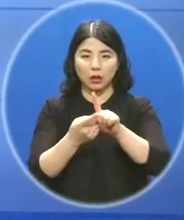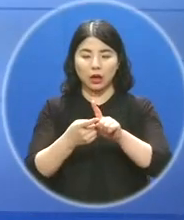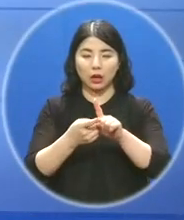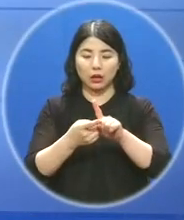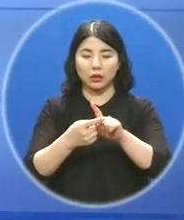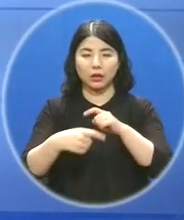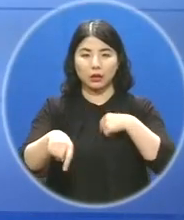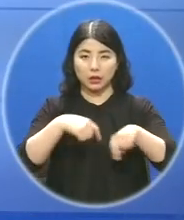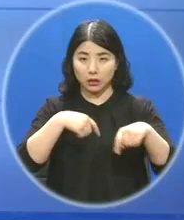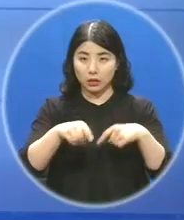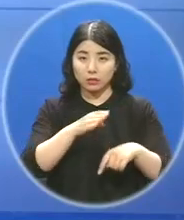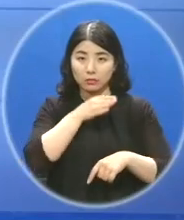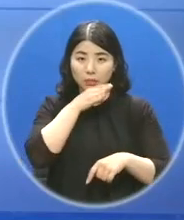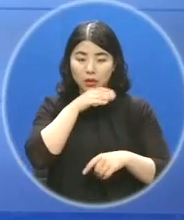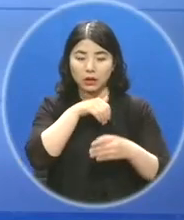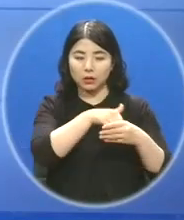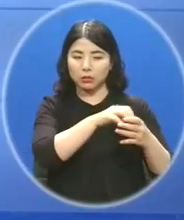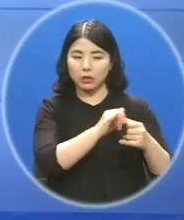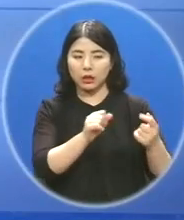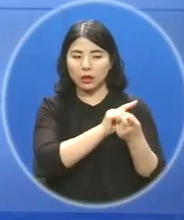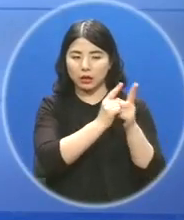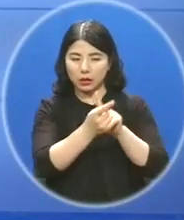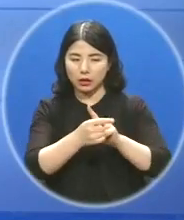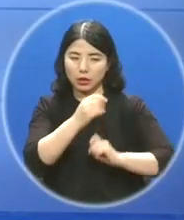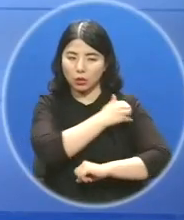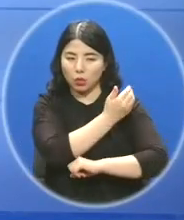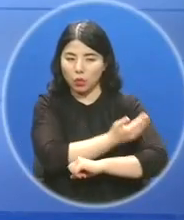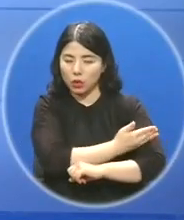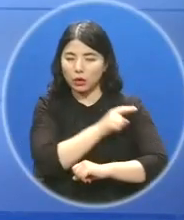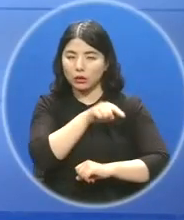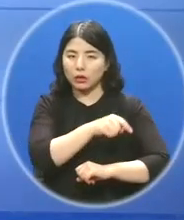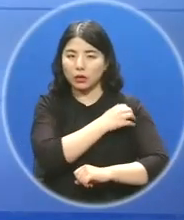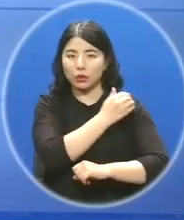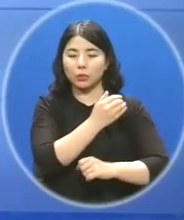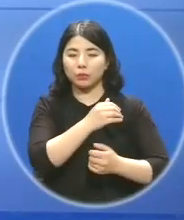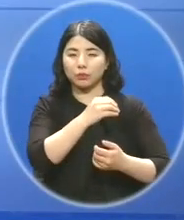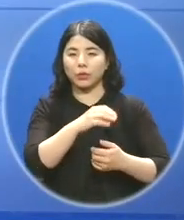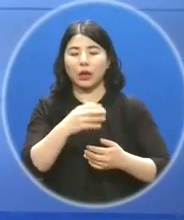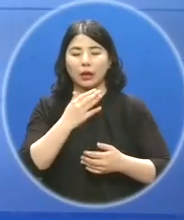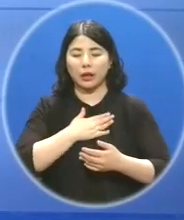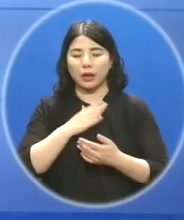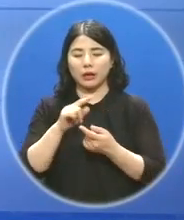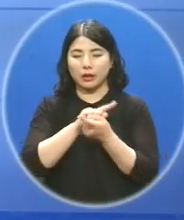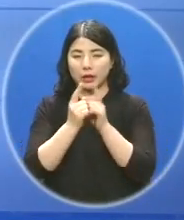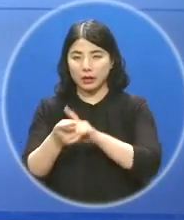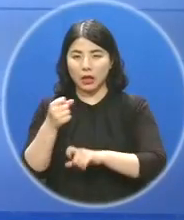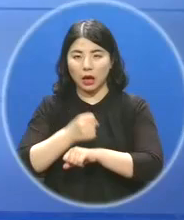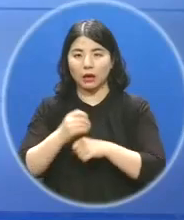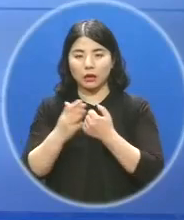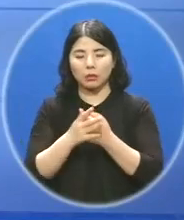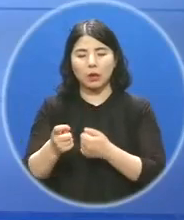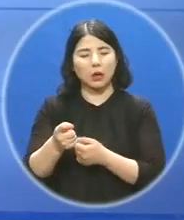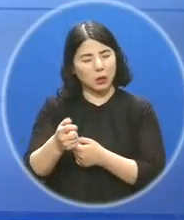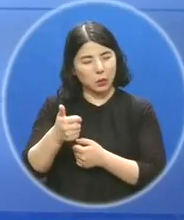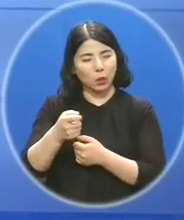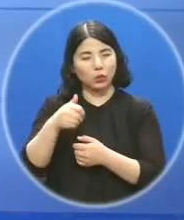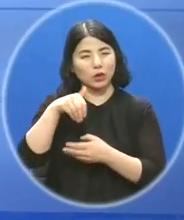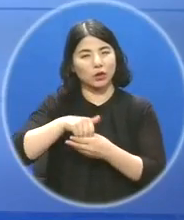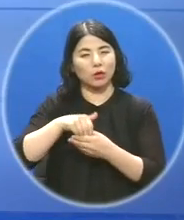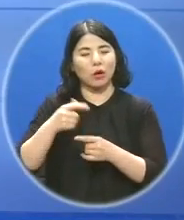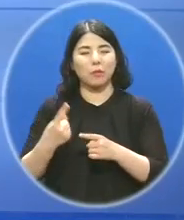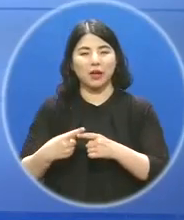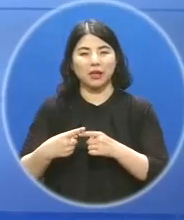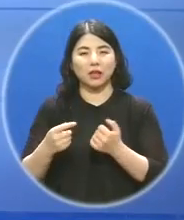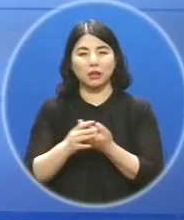사람들 아니겠습니까? 유권자를 대신해서 유권자의 권력을, 유권자의 권한을 저희가 대신하기 때문에 사실상 좀 소수의 선거입니다. 그러다